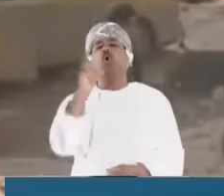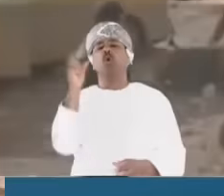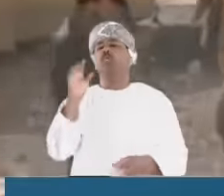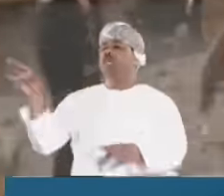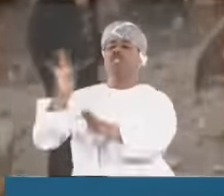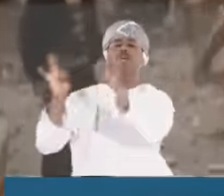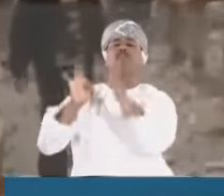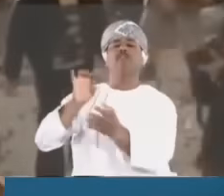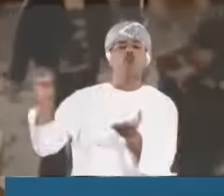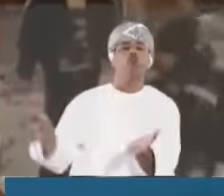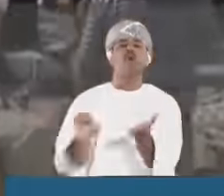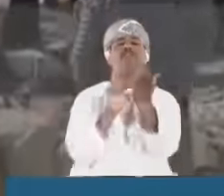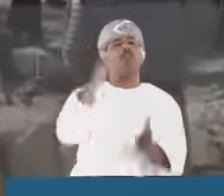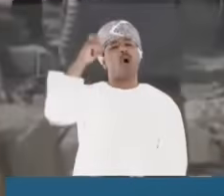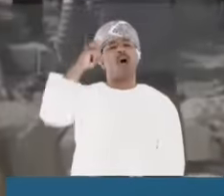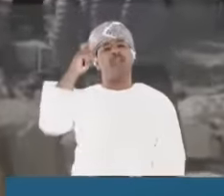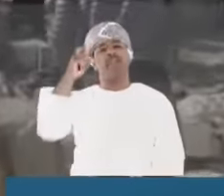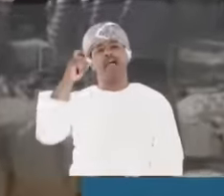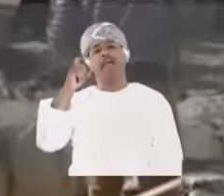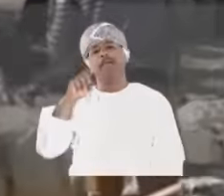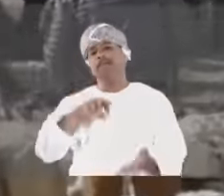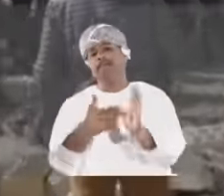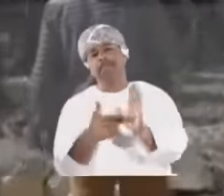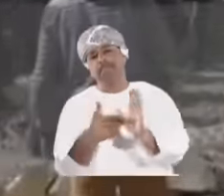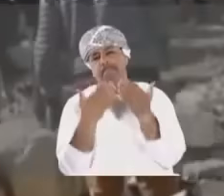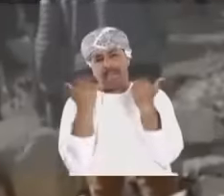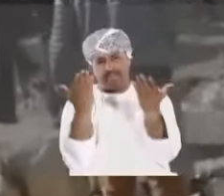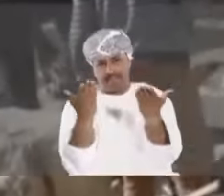تشكيل وفد المعارضة.